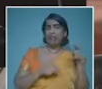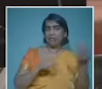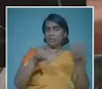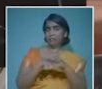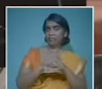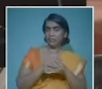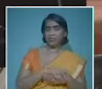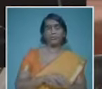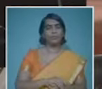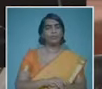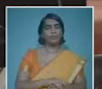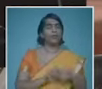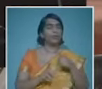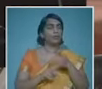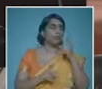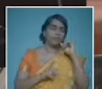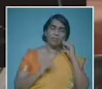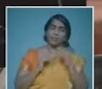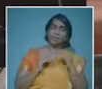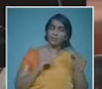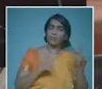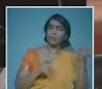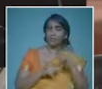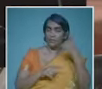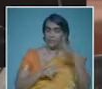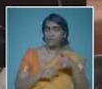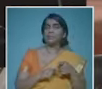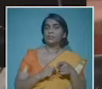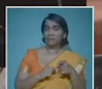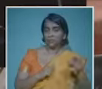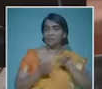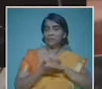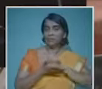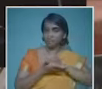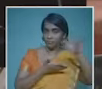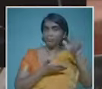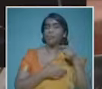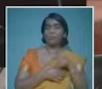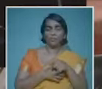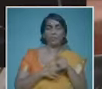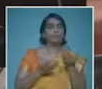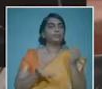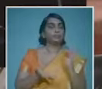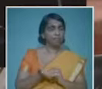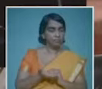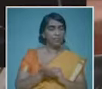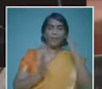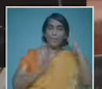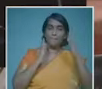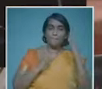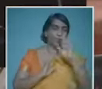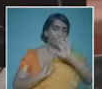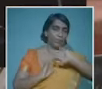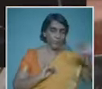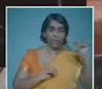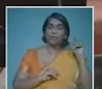விமான நிலையத்திலிருந்து புறப்பட்டு நடுவானில் பறந்த ஏர்லைன்ஸ் விமானத்தை மீள மலேசிய விமான நிலையத்திற்கு வரவழைத்து விமானத்தில்